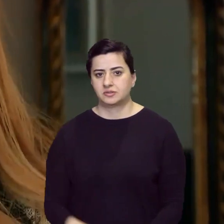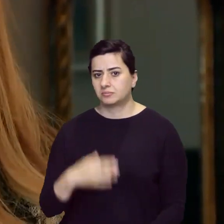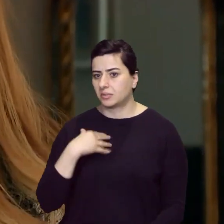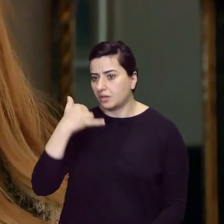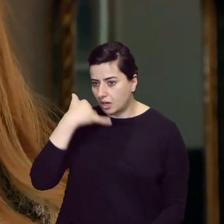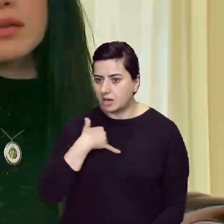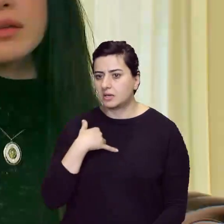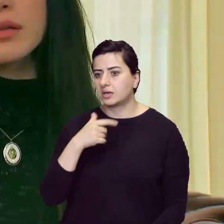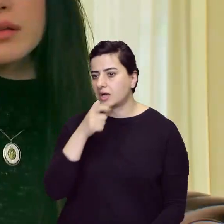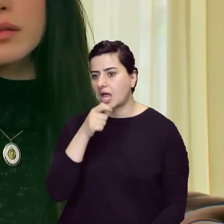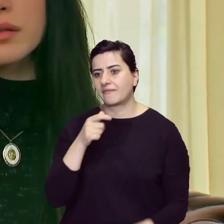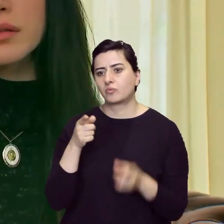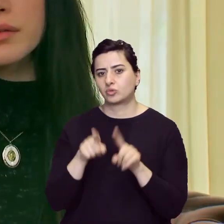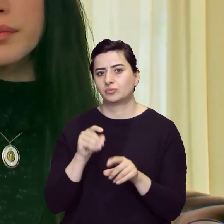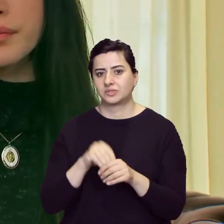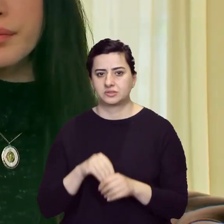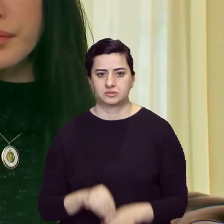Beni de aradı biz de kahve içeceğiz.